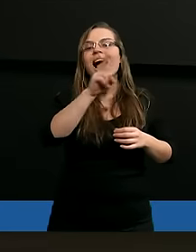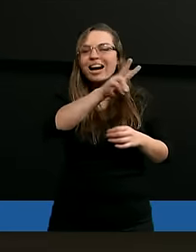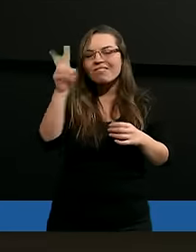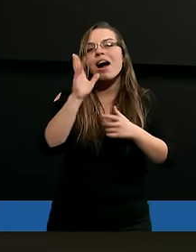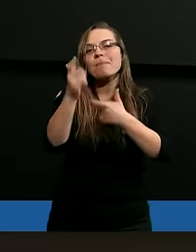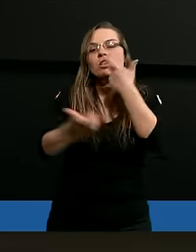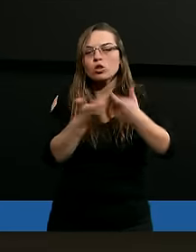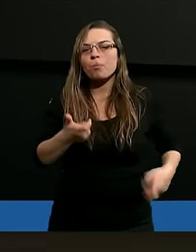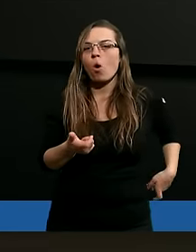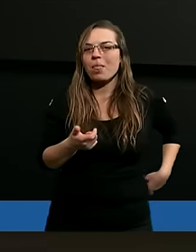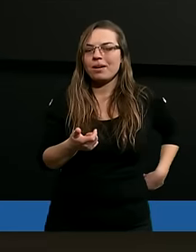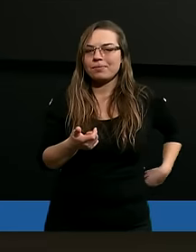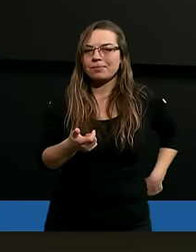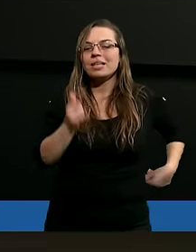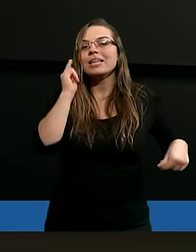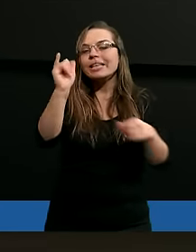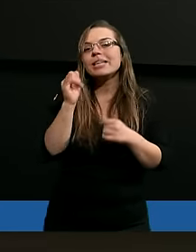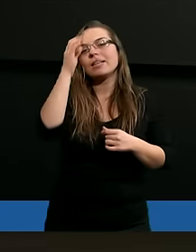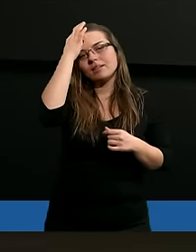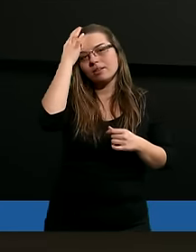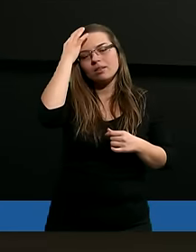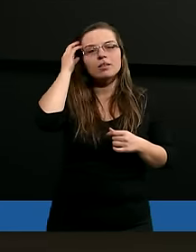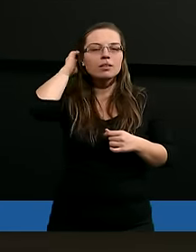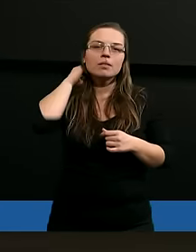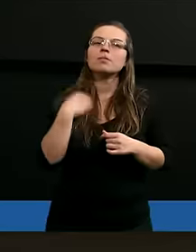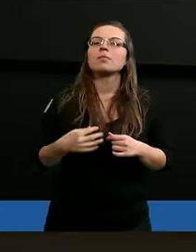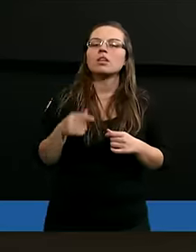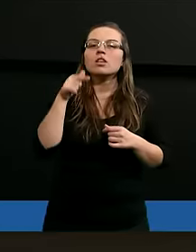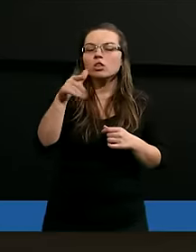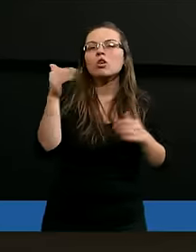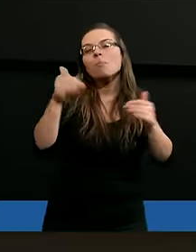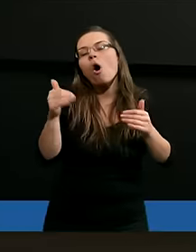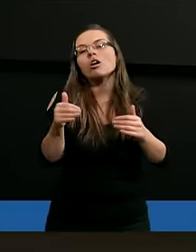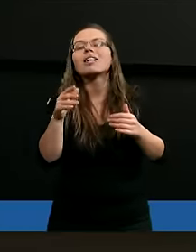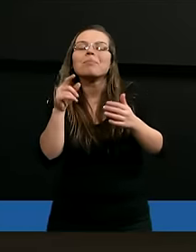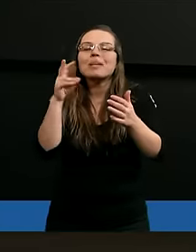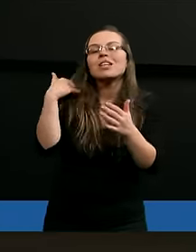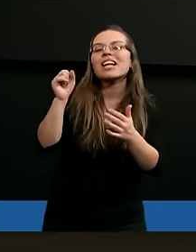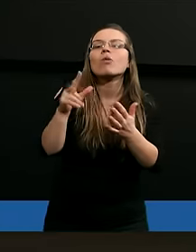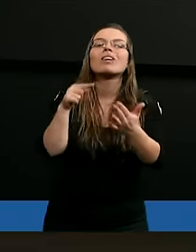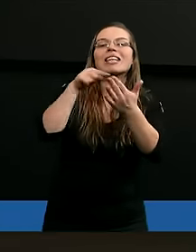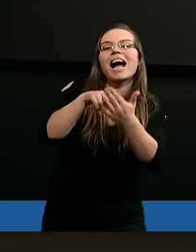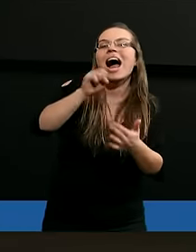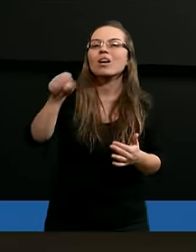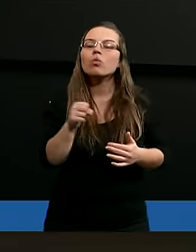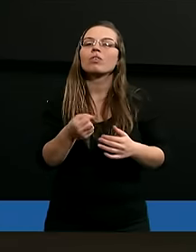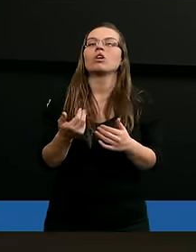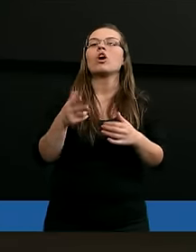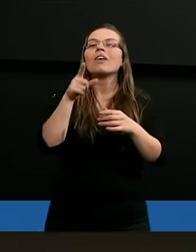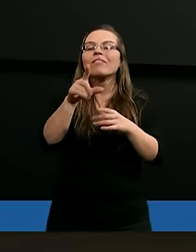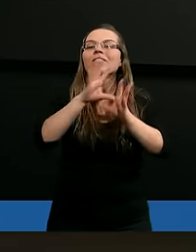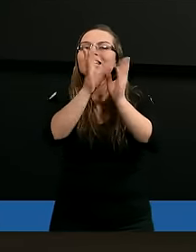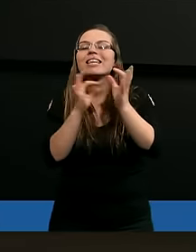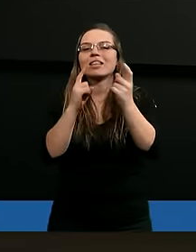zakon i prorocy. I myślę, że to będzie takim też dobrą dla nas wskazówką. Spróbować wczuć